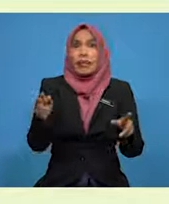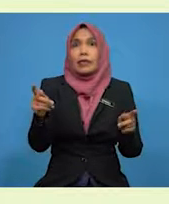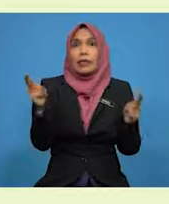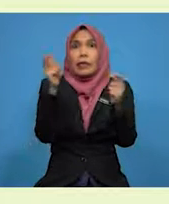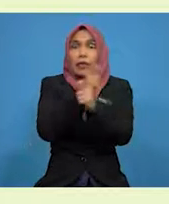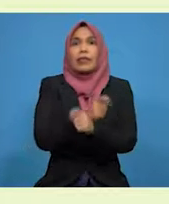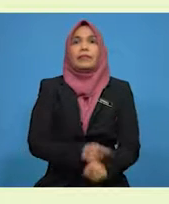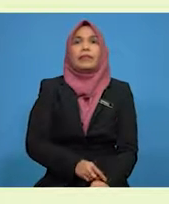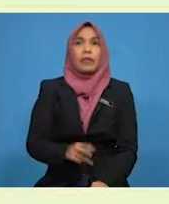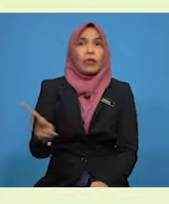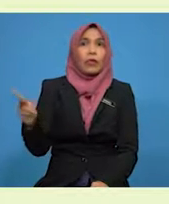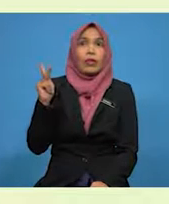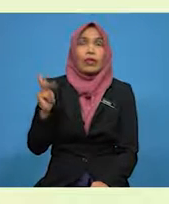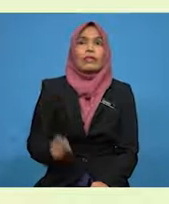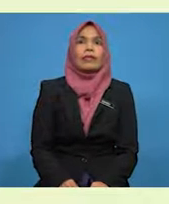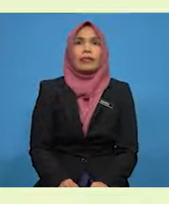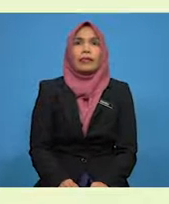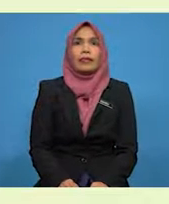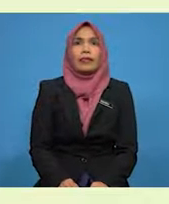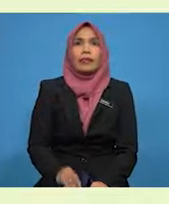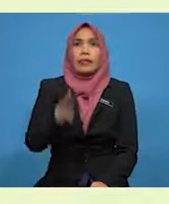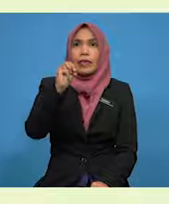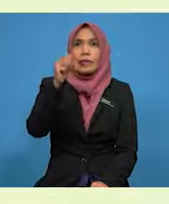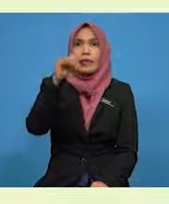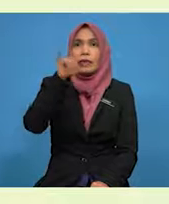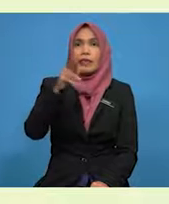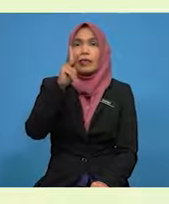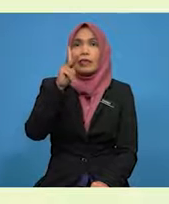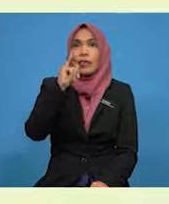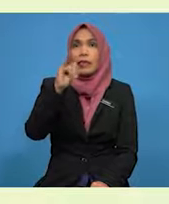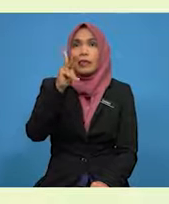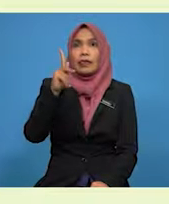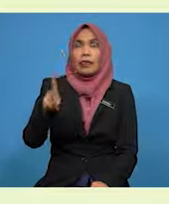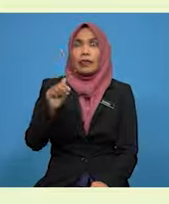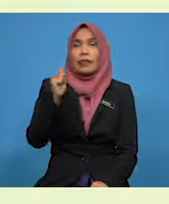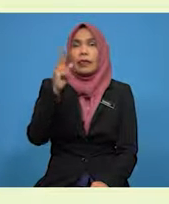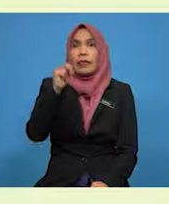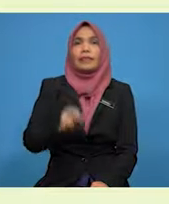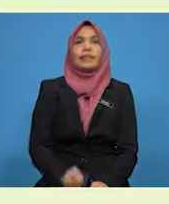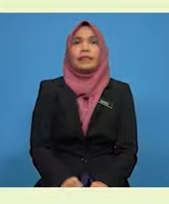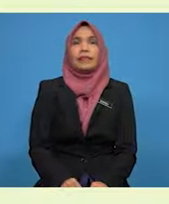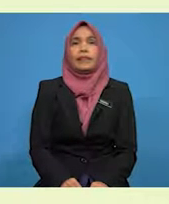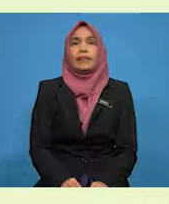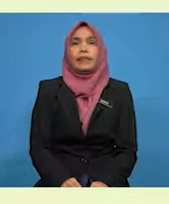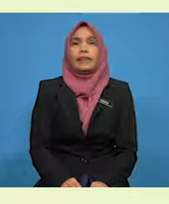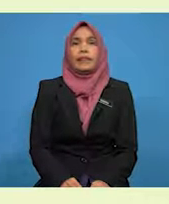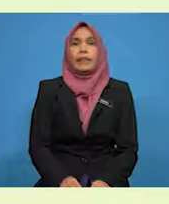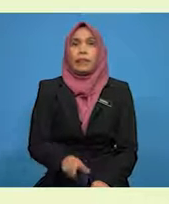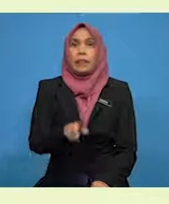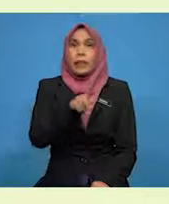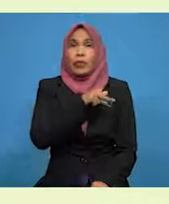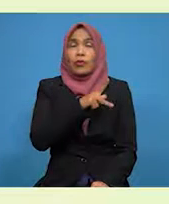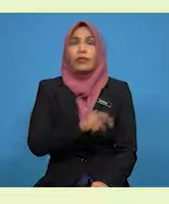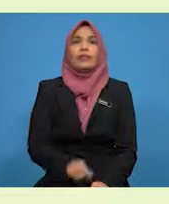majikan, iaitu termasuk orang yang mewakili majikan seperti pengurus, penolong pengurus